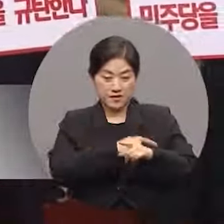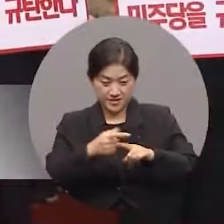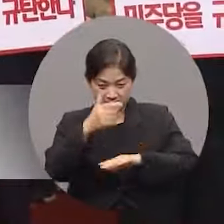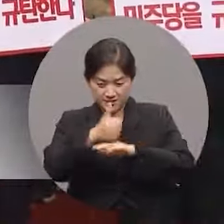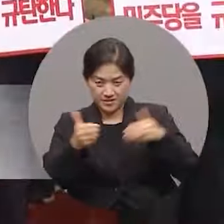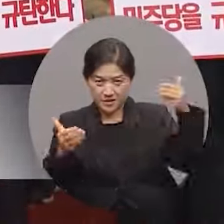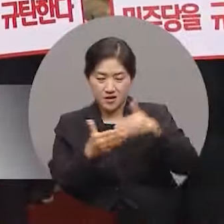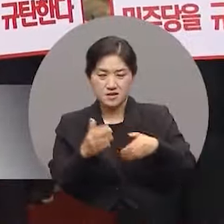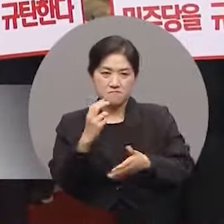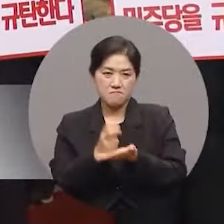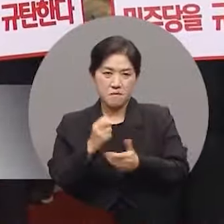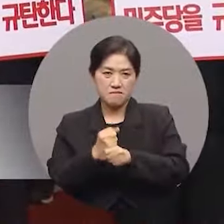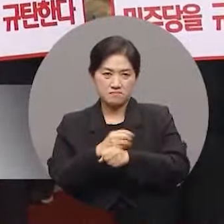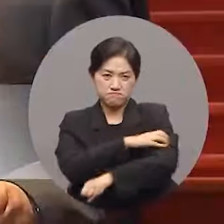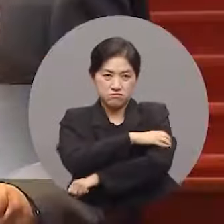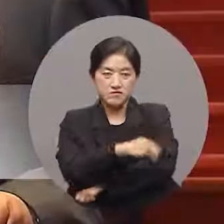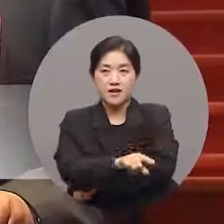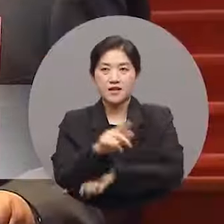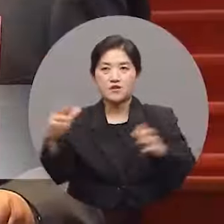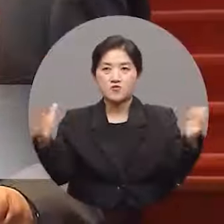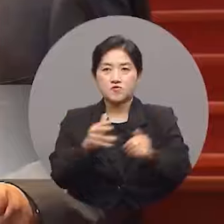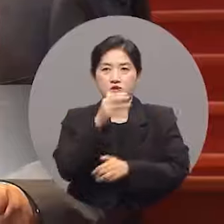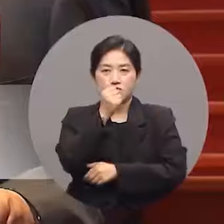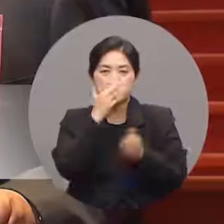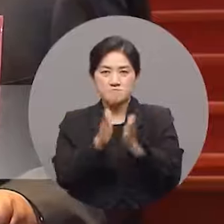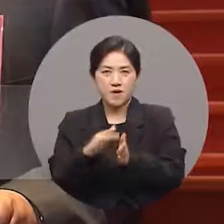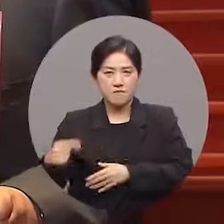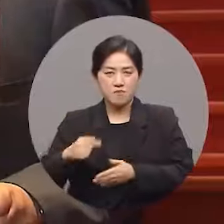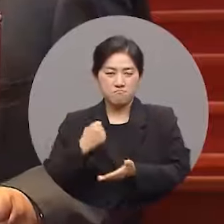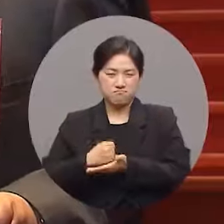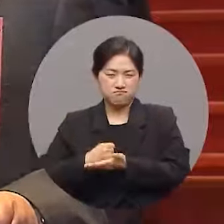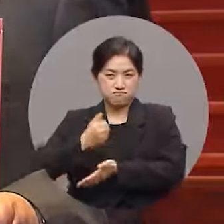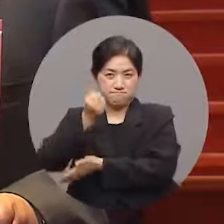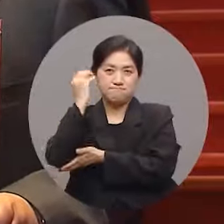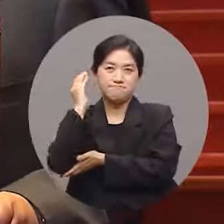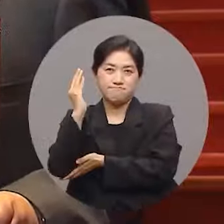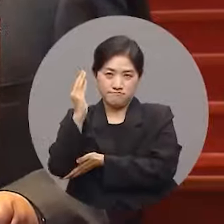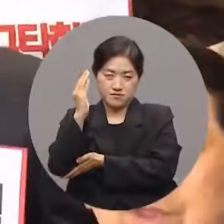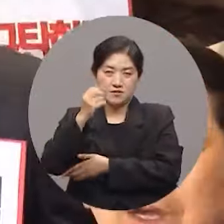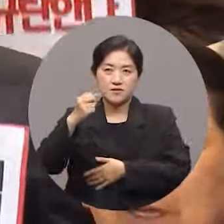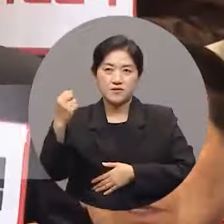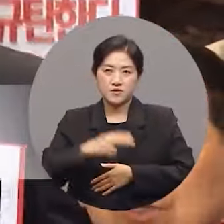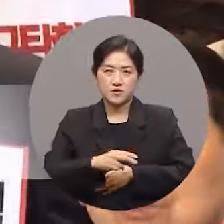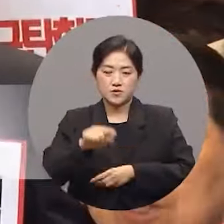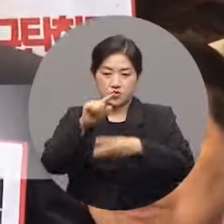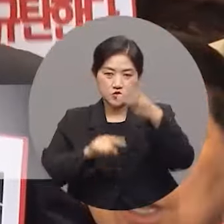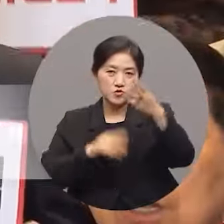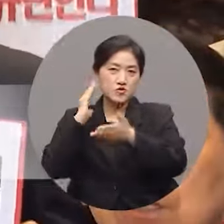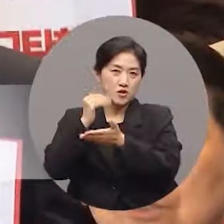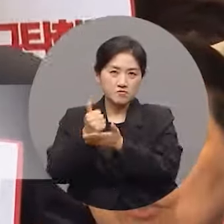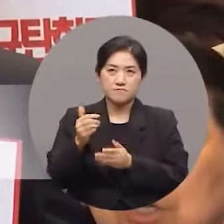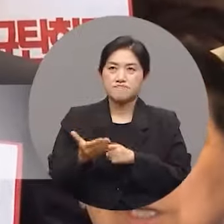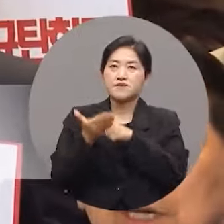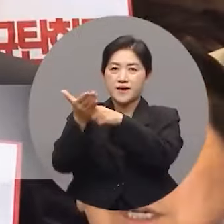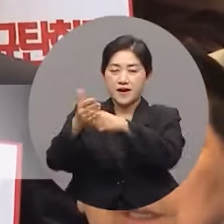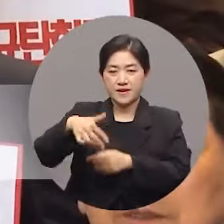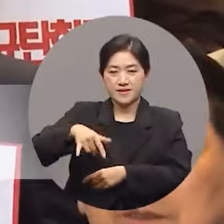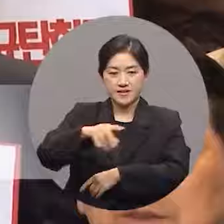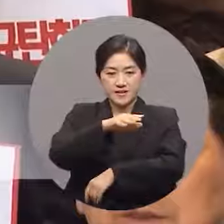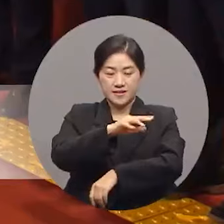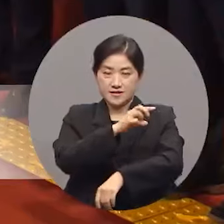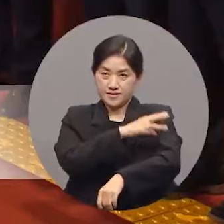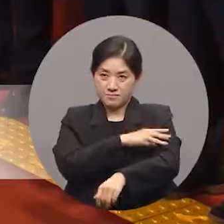입법 폭주를 저질렀고 국회의장이 이에 가담했다며 반발했습니다. 그러면서 윤석열 대통령에게 최상병